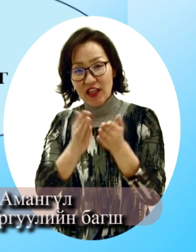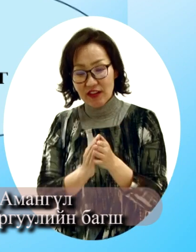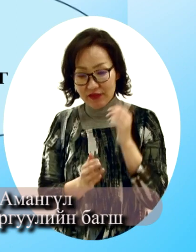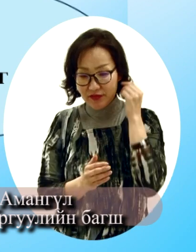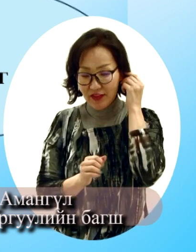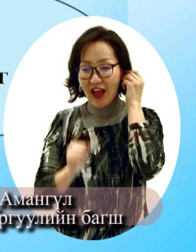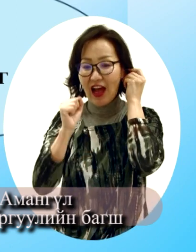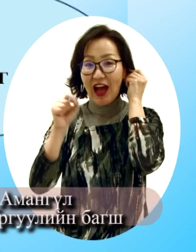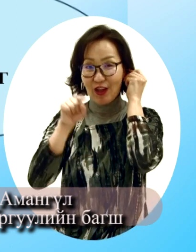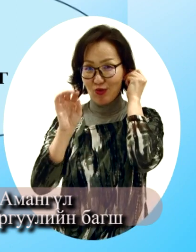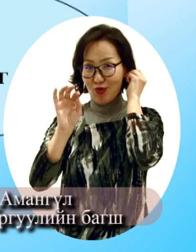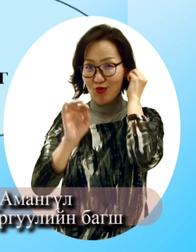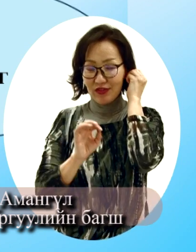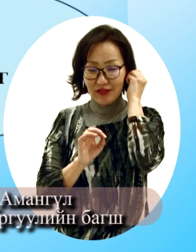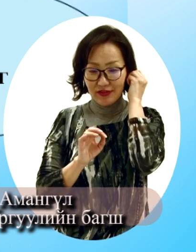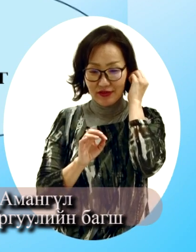бірлігін атаңдар.